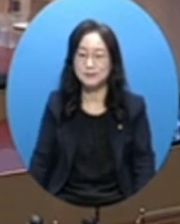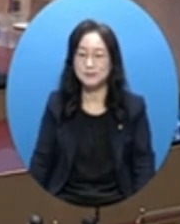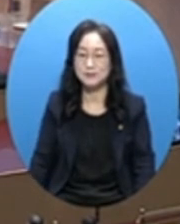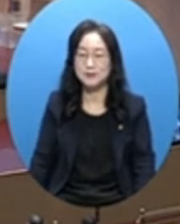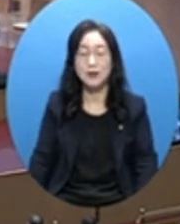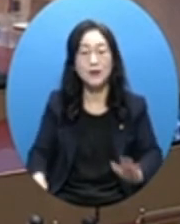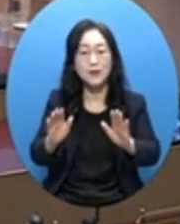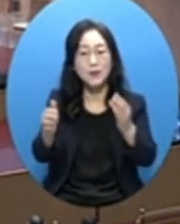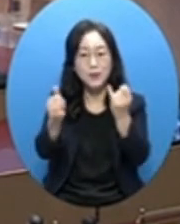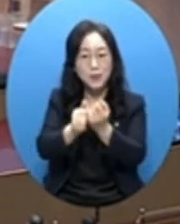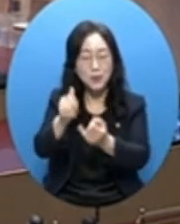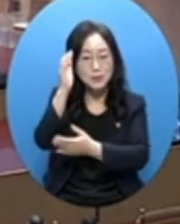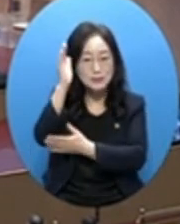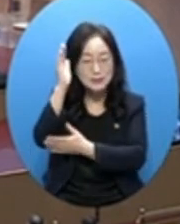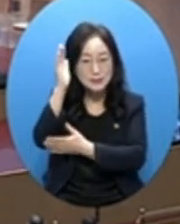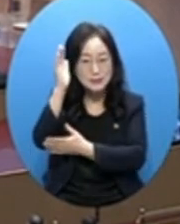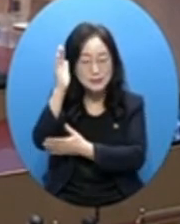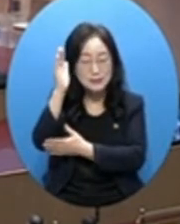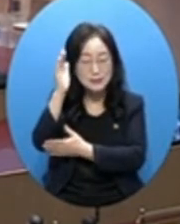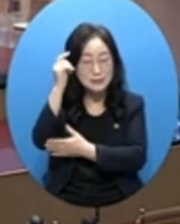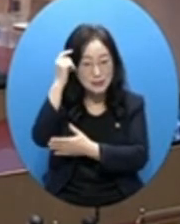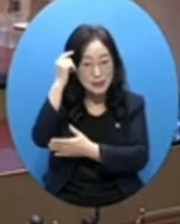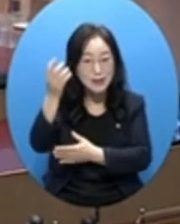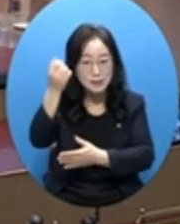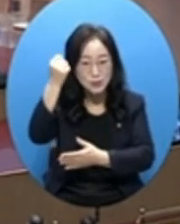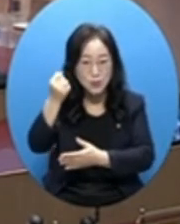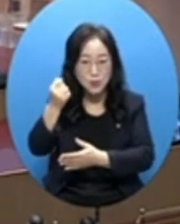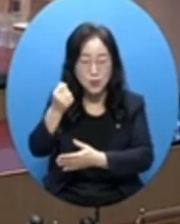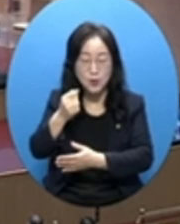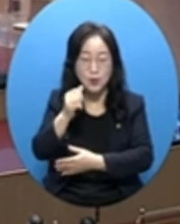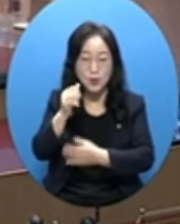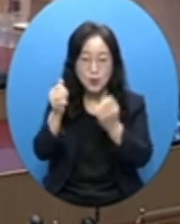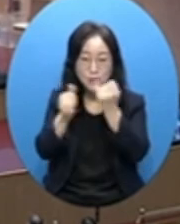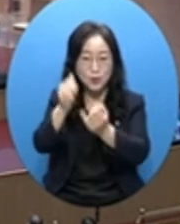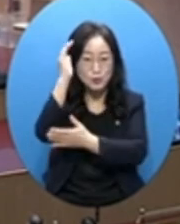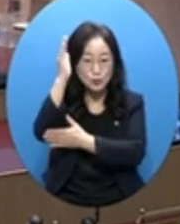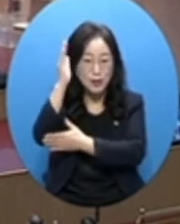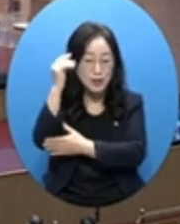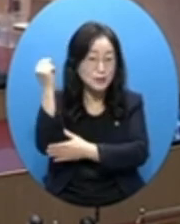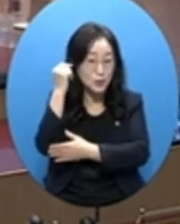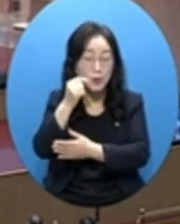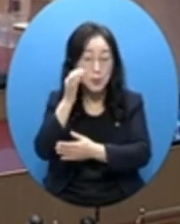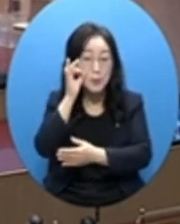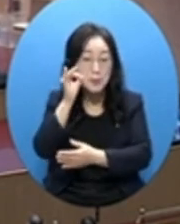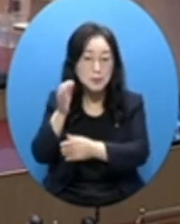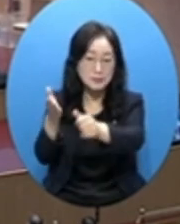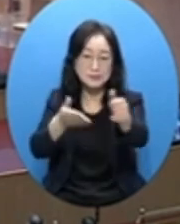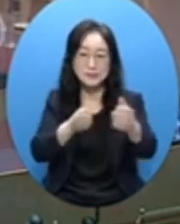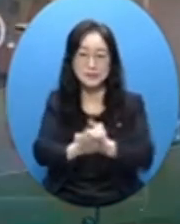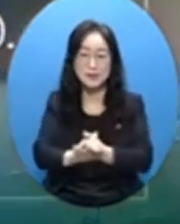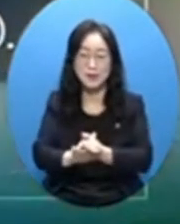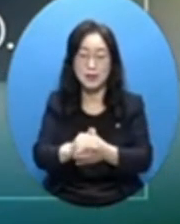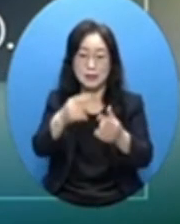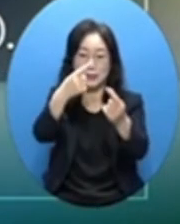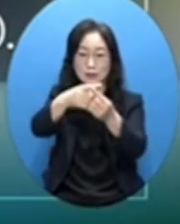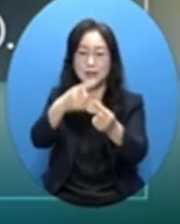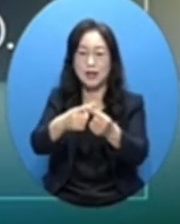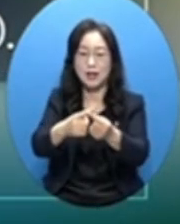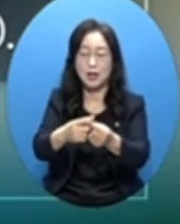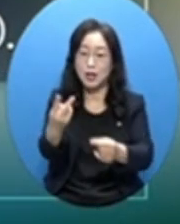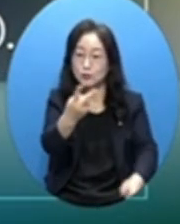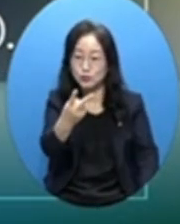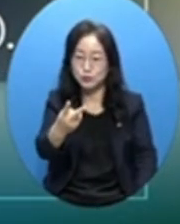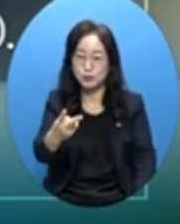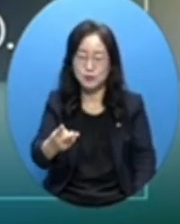오늘 결혼식장에 왔다고 생각하시고 결혼식 주례사를 들으시기 바랍니다. 부부 생활의 10계명 첫째로, 두 사람이